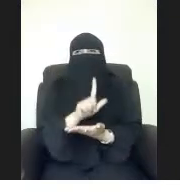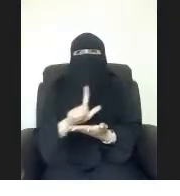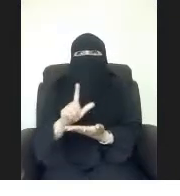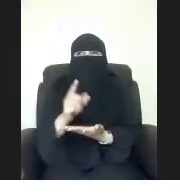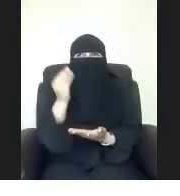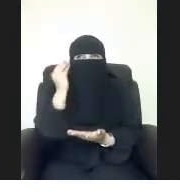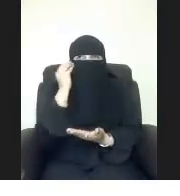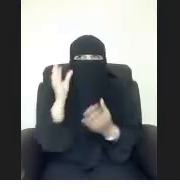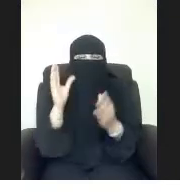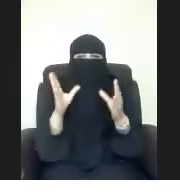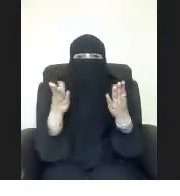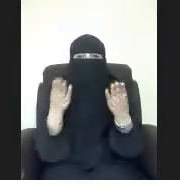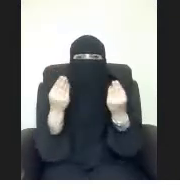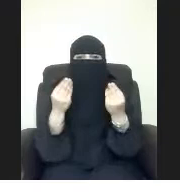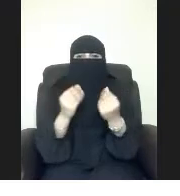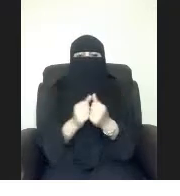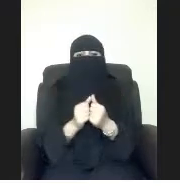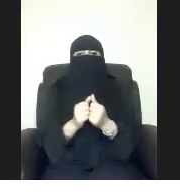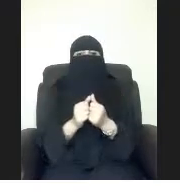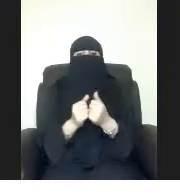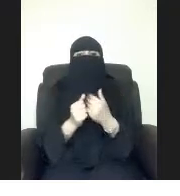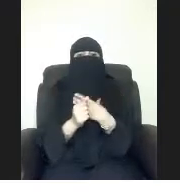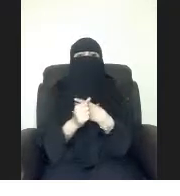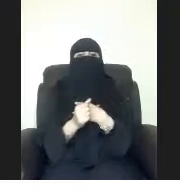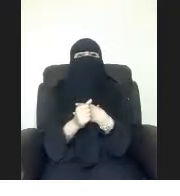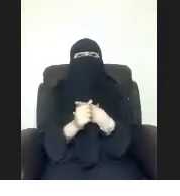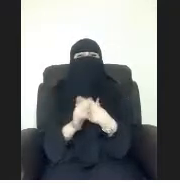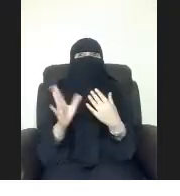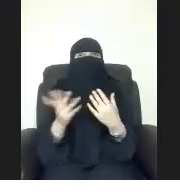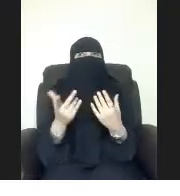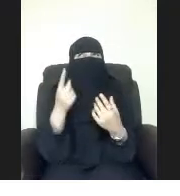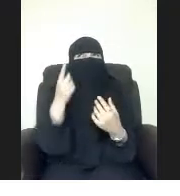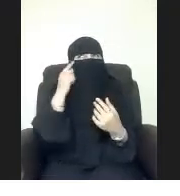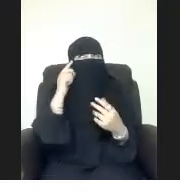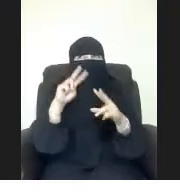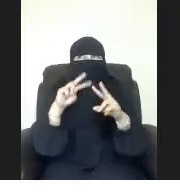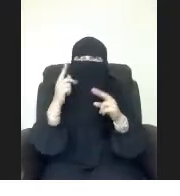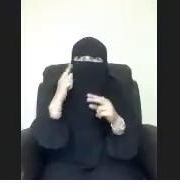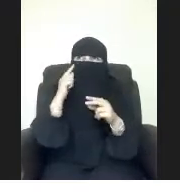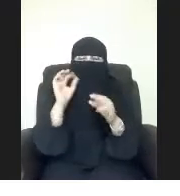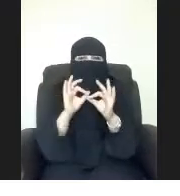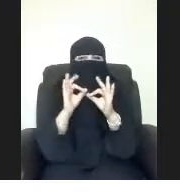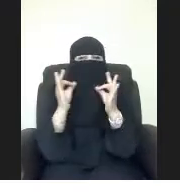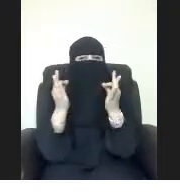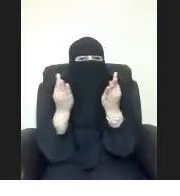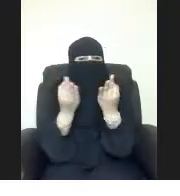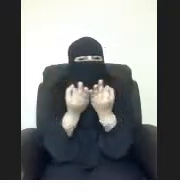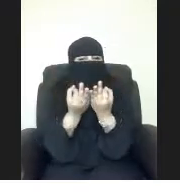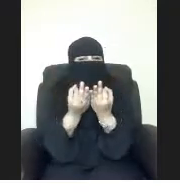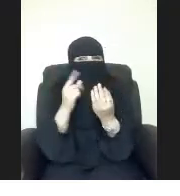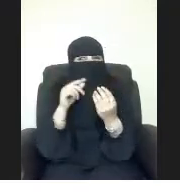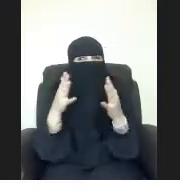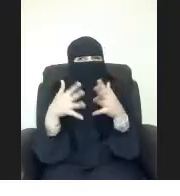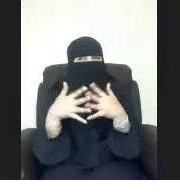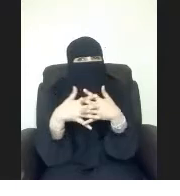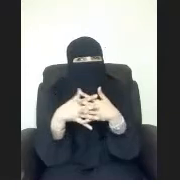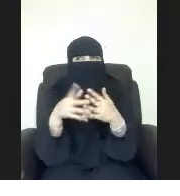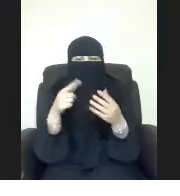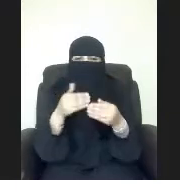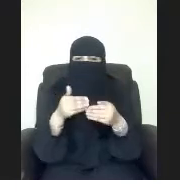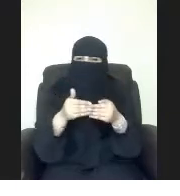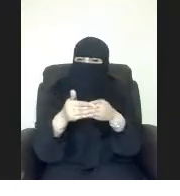إلى التفاعل الاجتماعي، الهياكل التنظيمية، والمساحات المادية